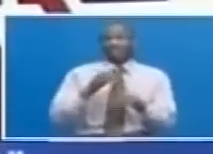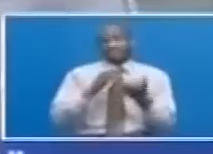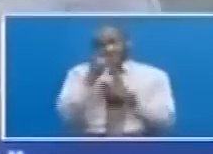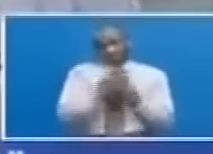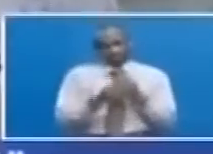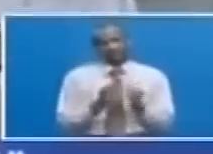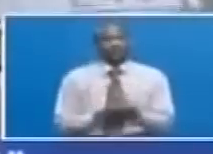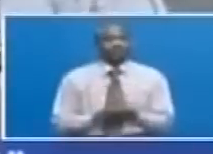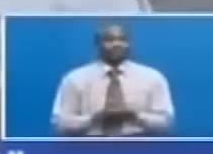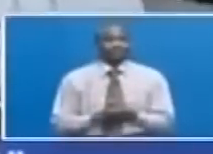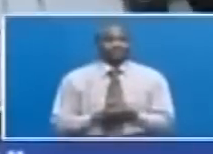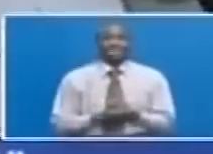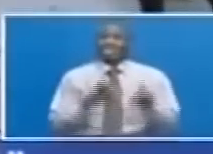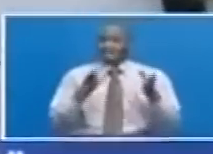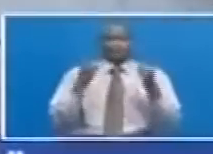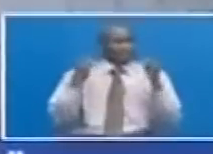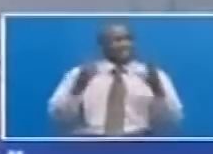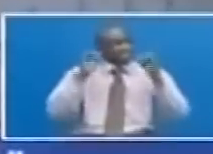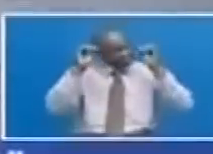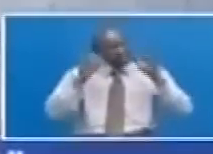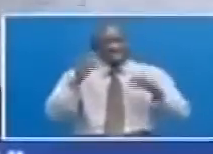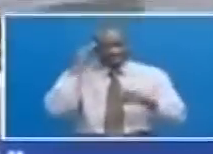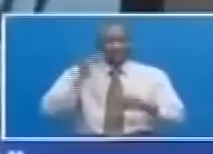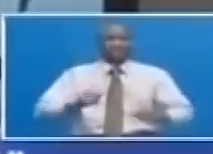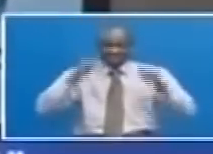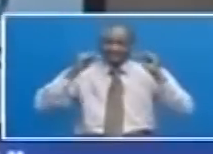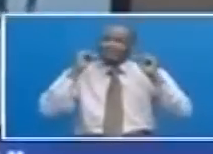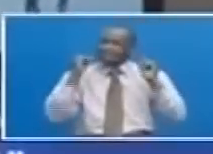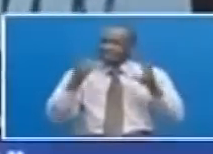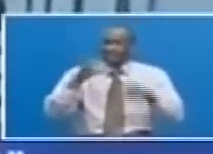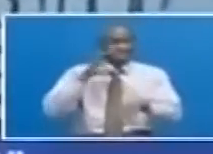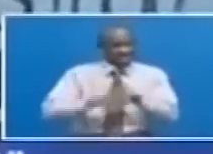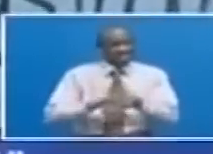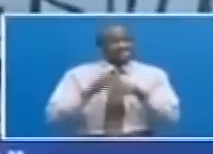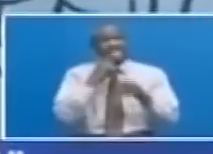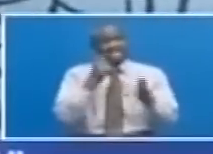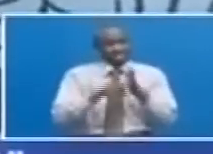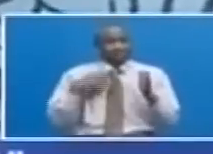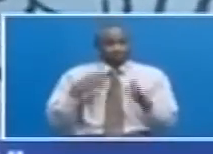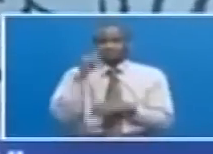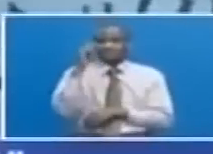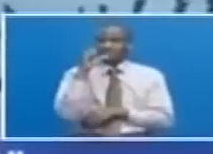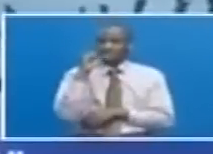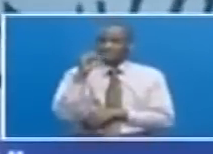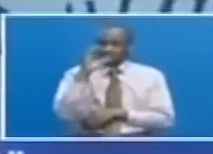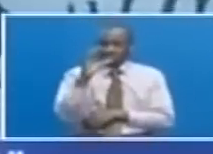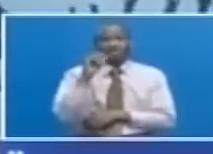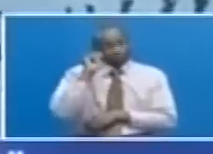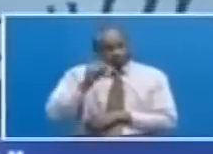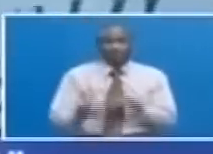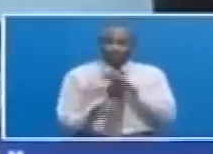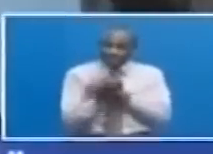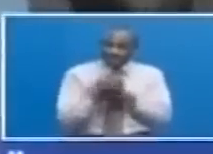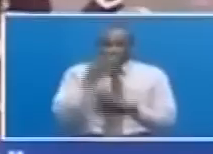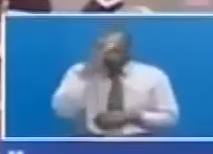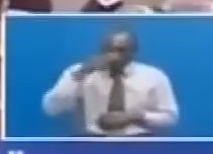in court. Baadhi ya walimu wakuu tayari wamepokea barua kutoka kwa tume ya kuajiri walimu wakitakiwa kueleza visababu